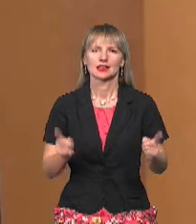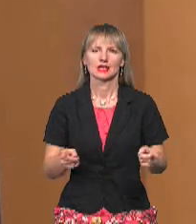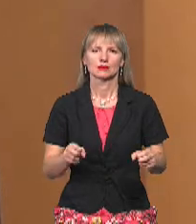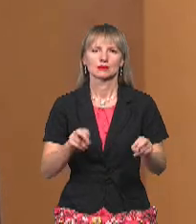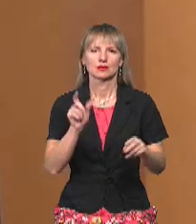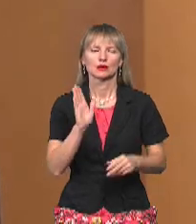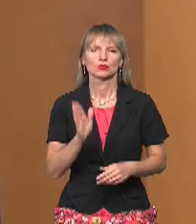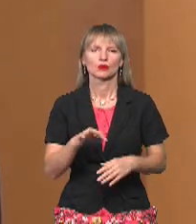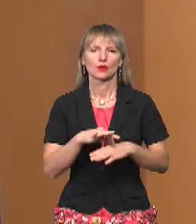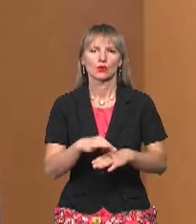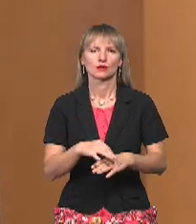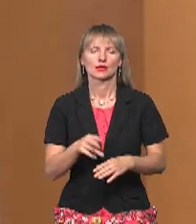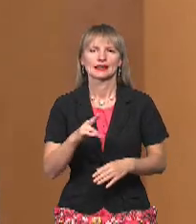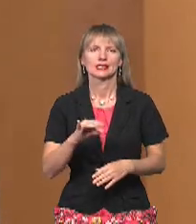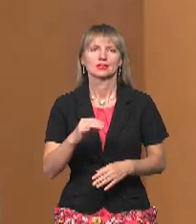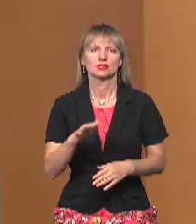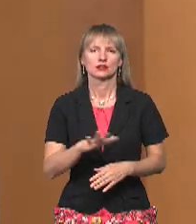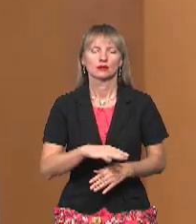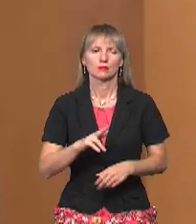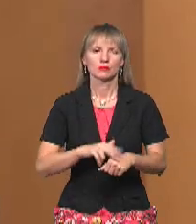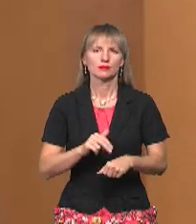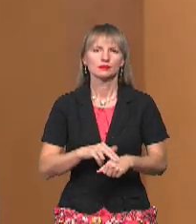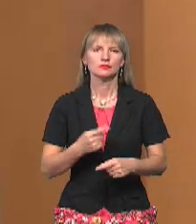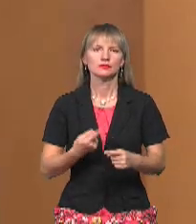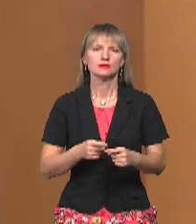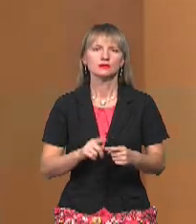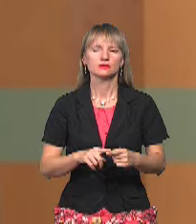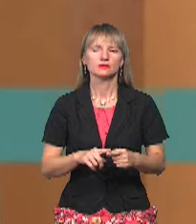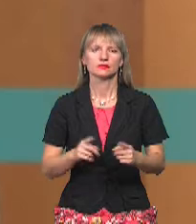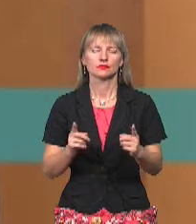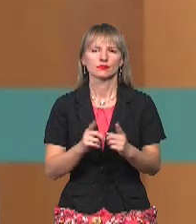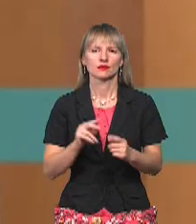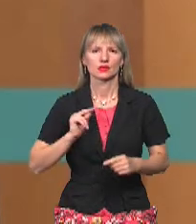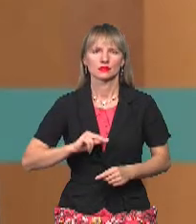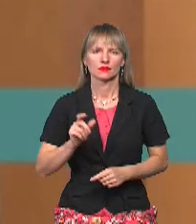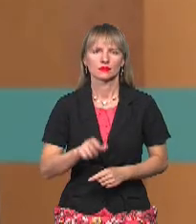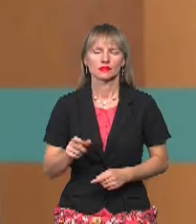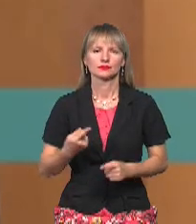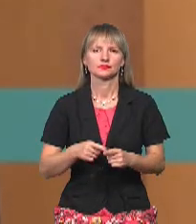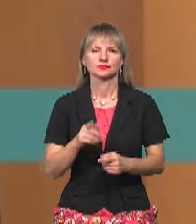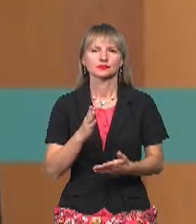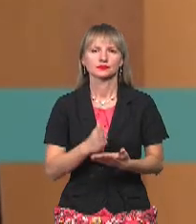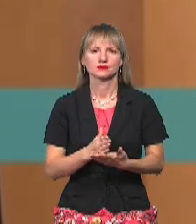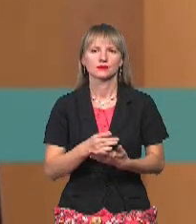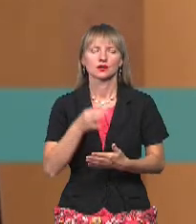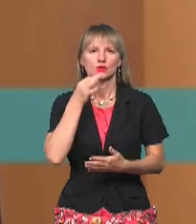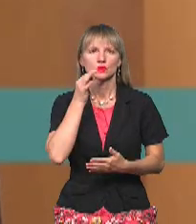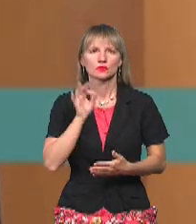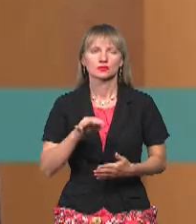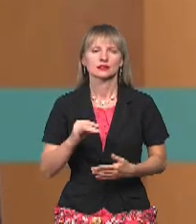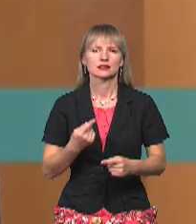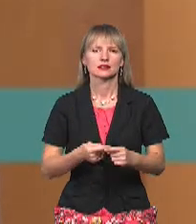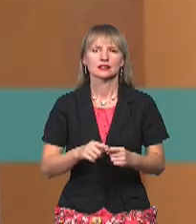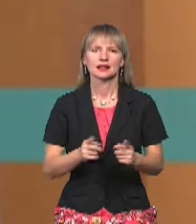яку будуть проходити дільничні інспектори поліції, це вже досвідчені працівники, тому вони мають определений досвід, і